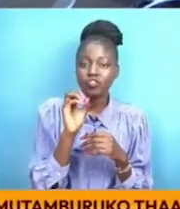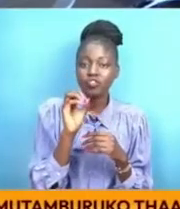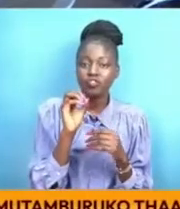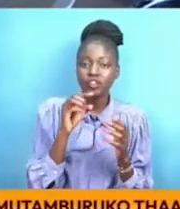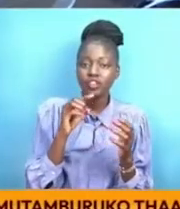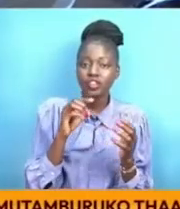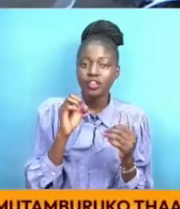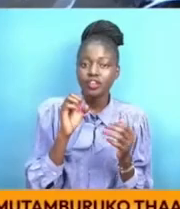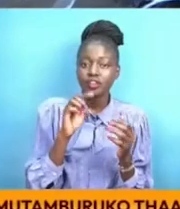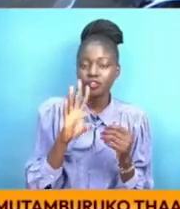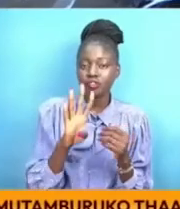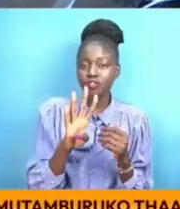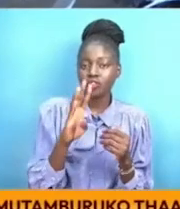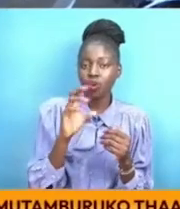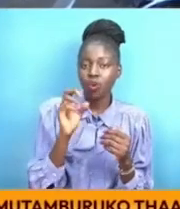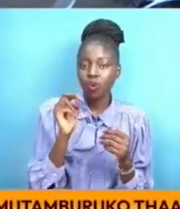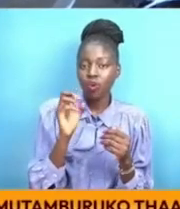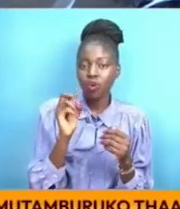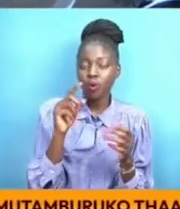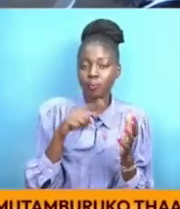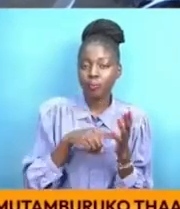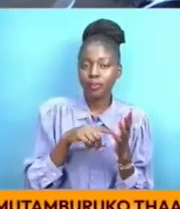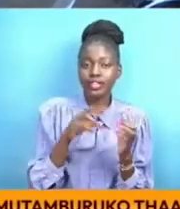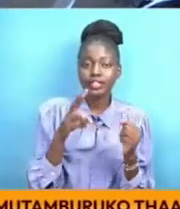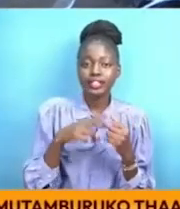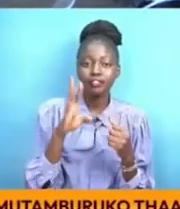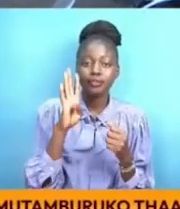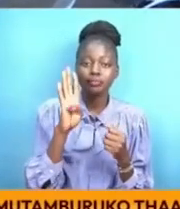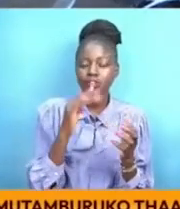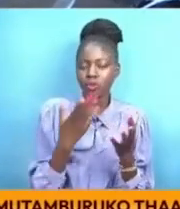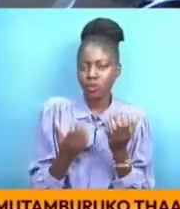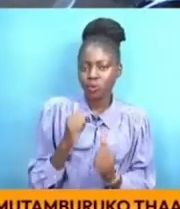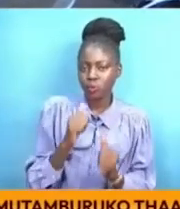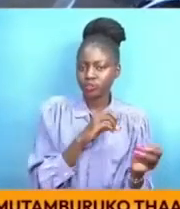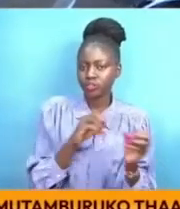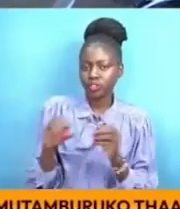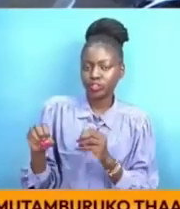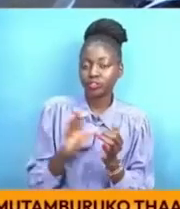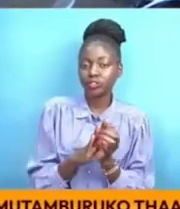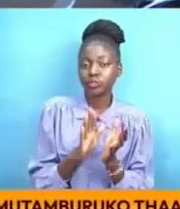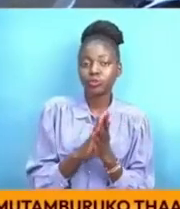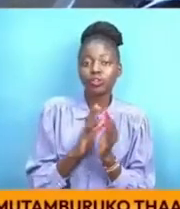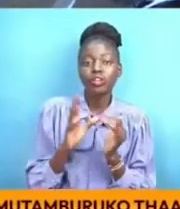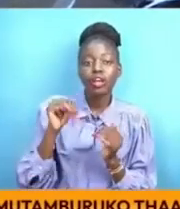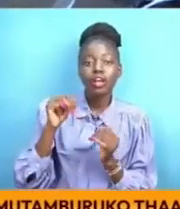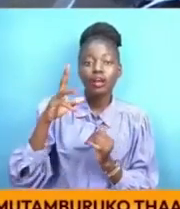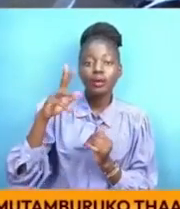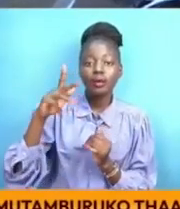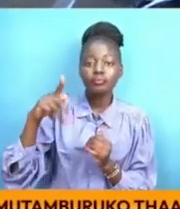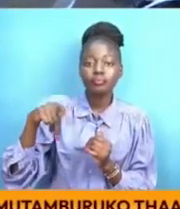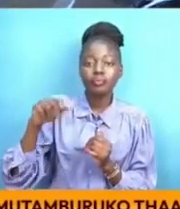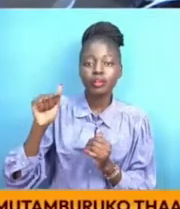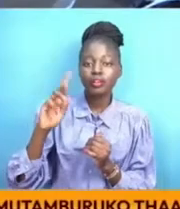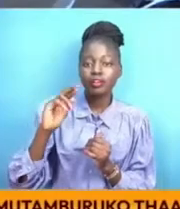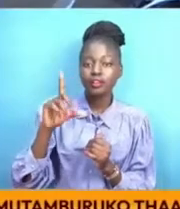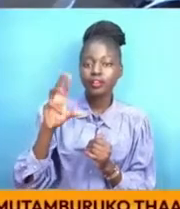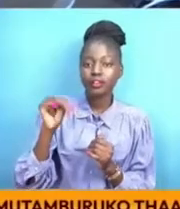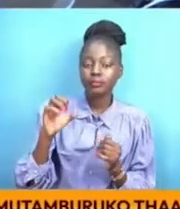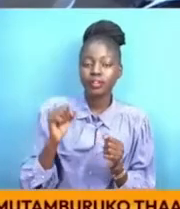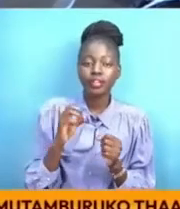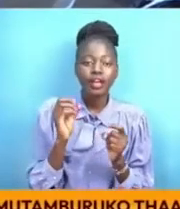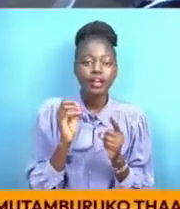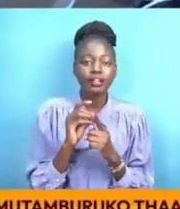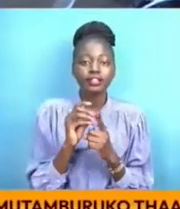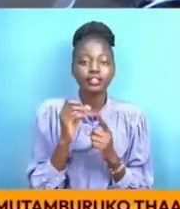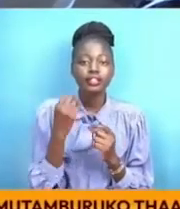145.45 gatumo mwaja na kinagiki kihetukitio kihetukirio ni bunge ya Florida tariki 31 mweri ni